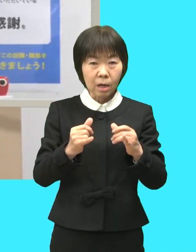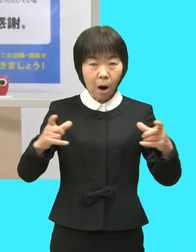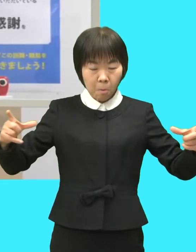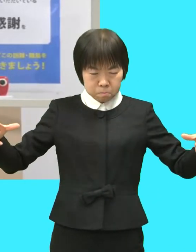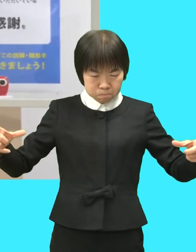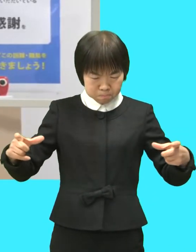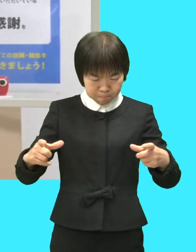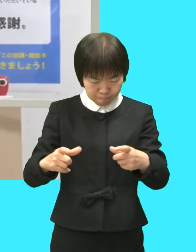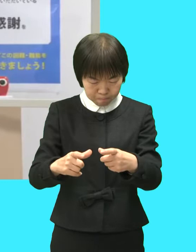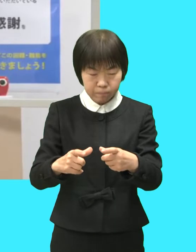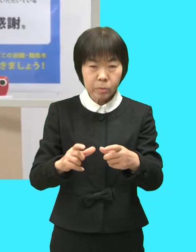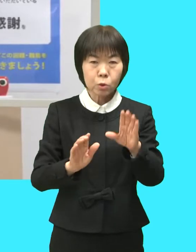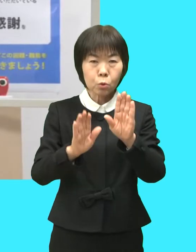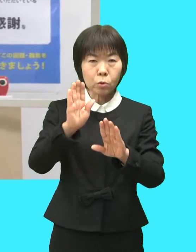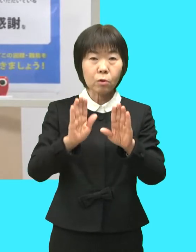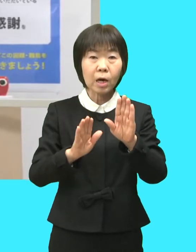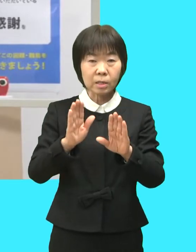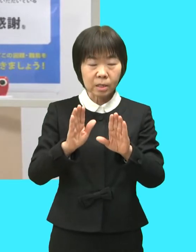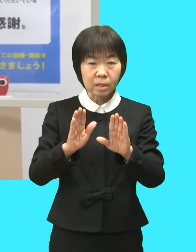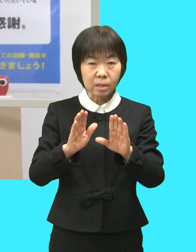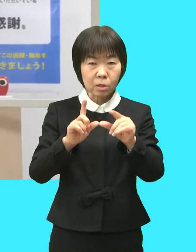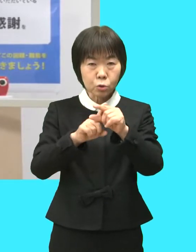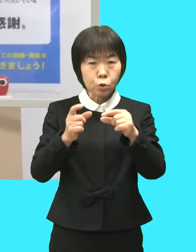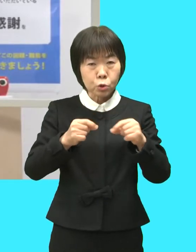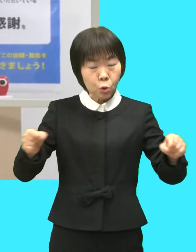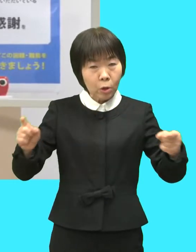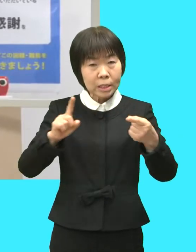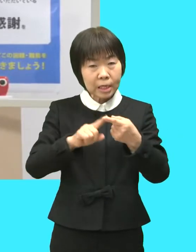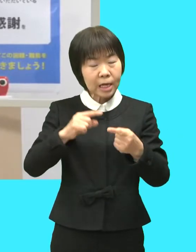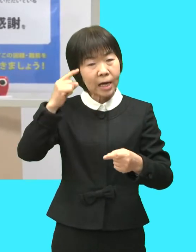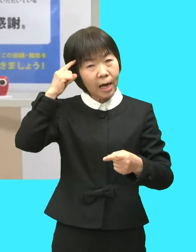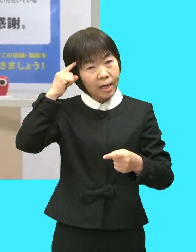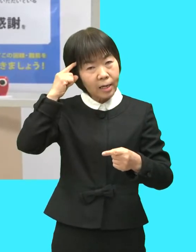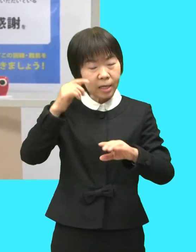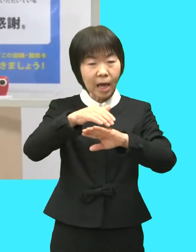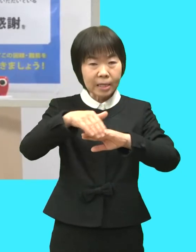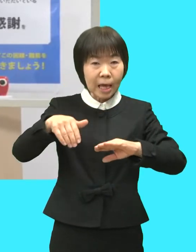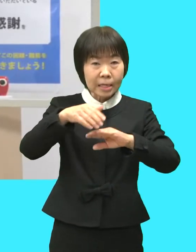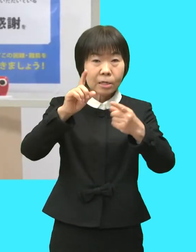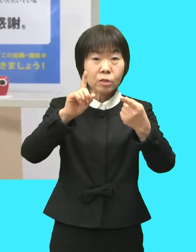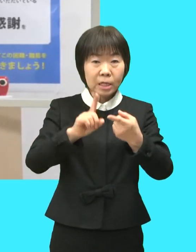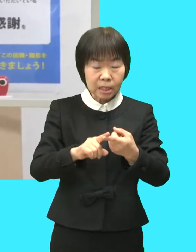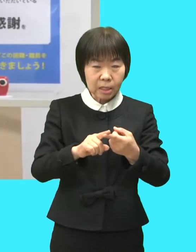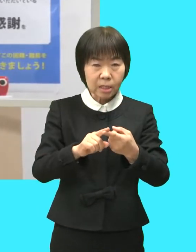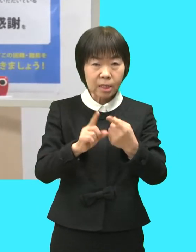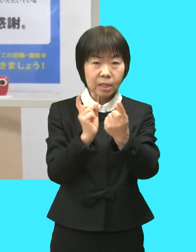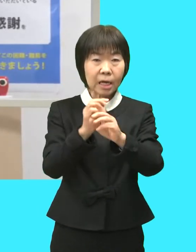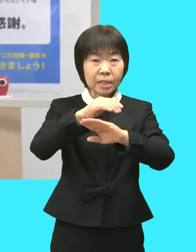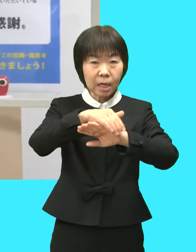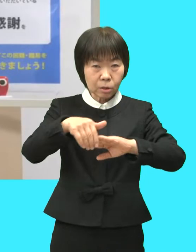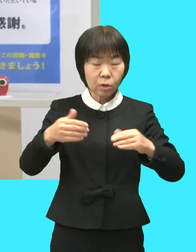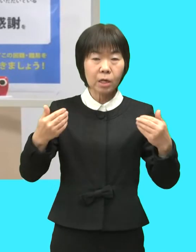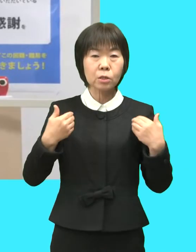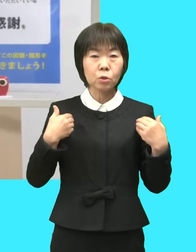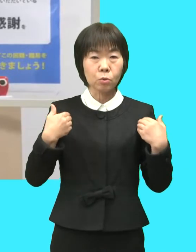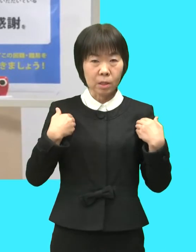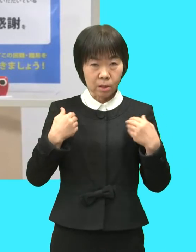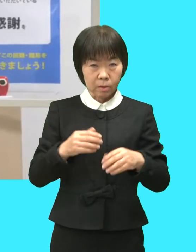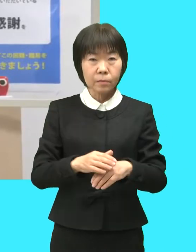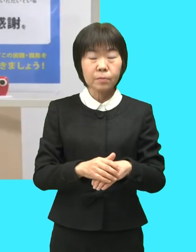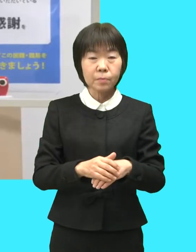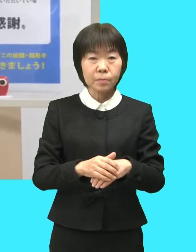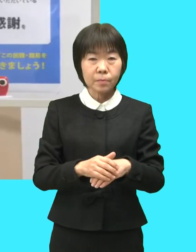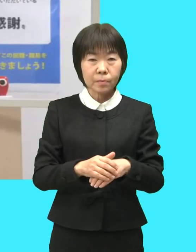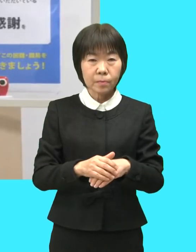少傾向が続いており、中長期的な視点に立って戦略的に対策を講じていく必要があ